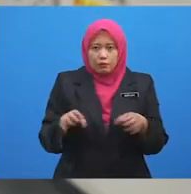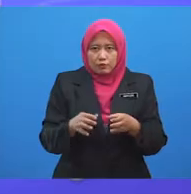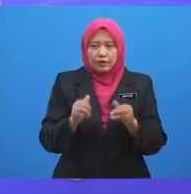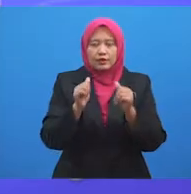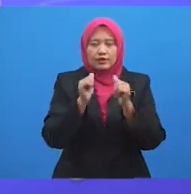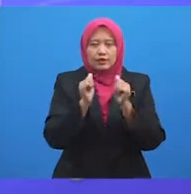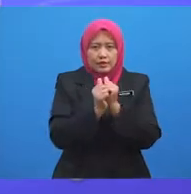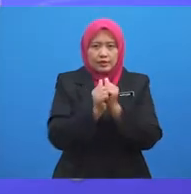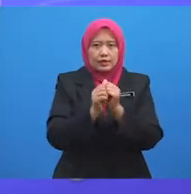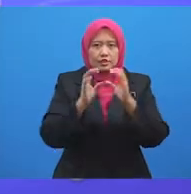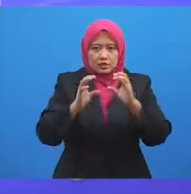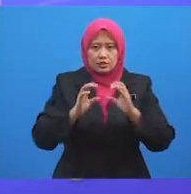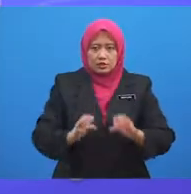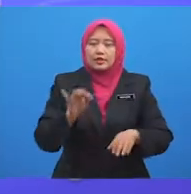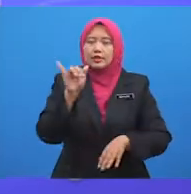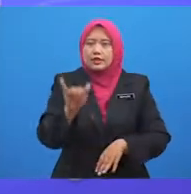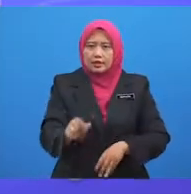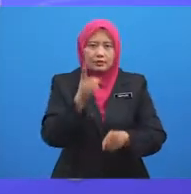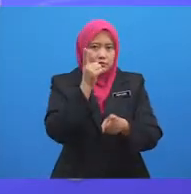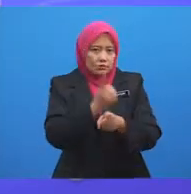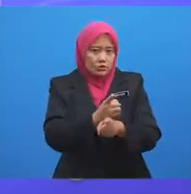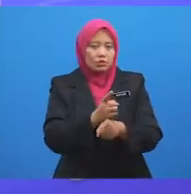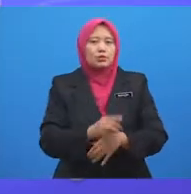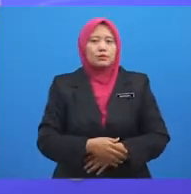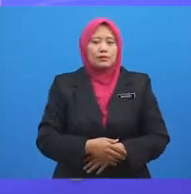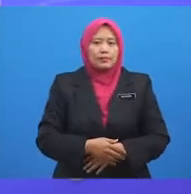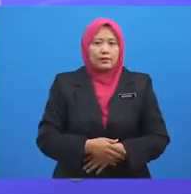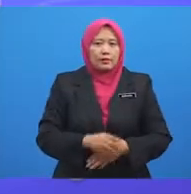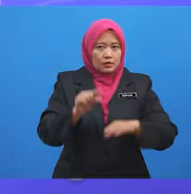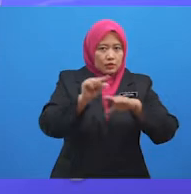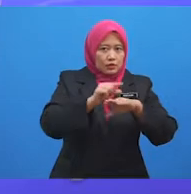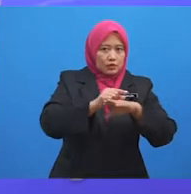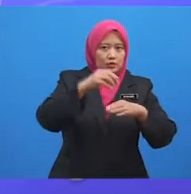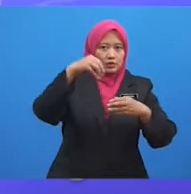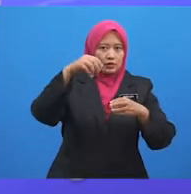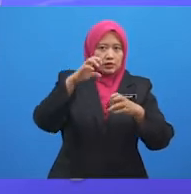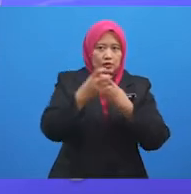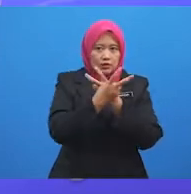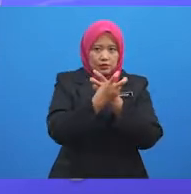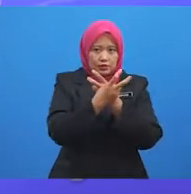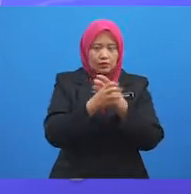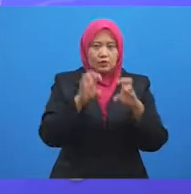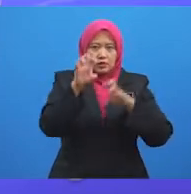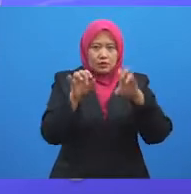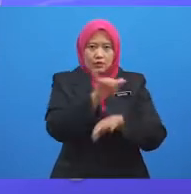betul. Radioisotop digunakan dalam bidang perubatan,